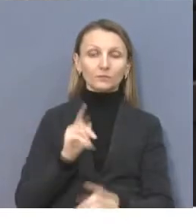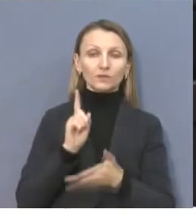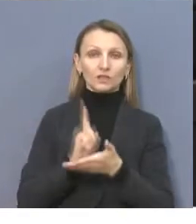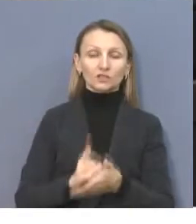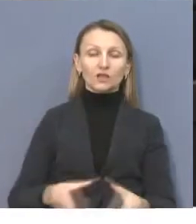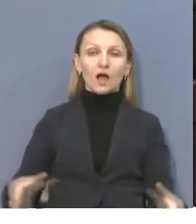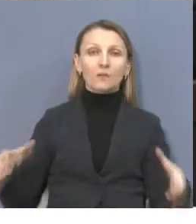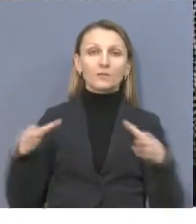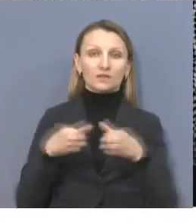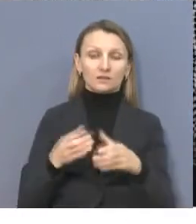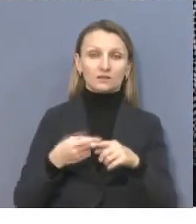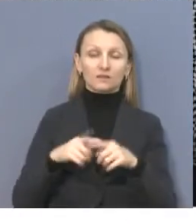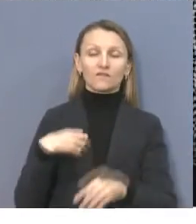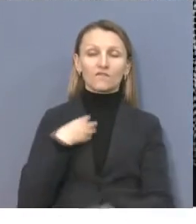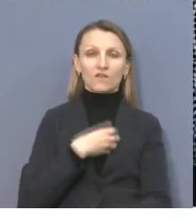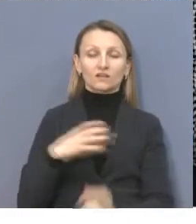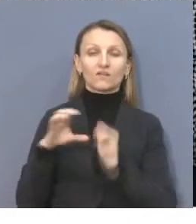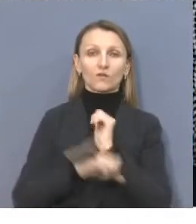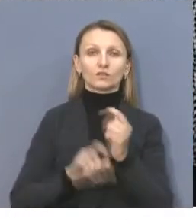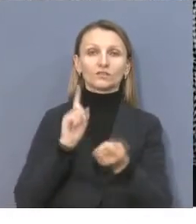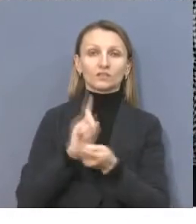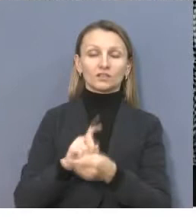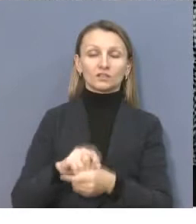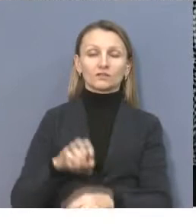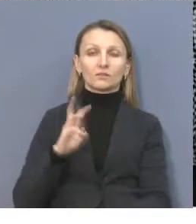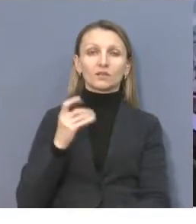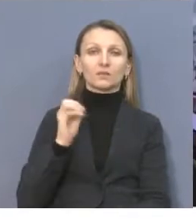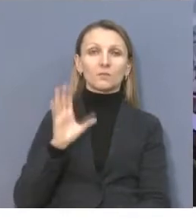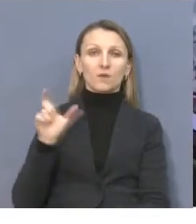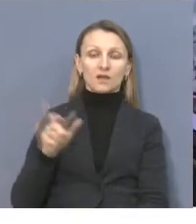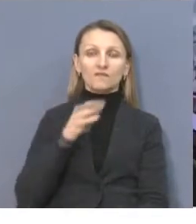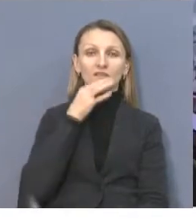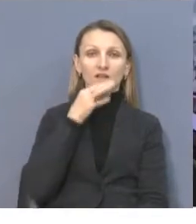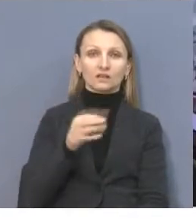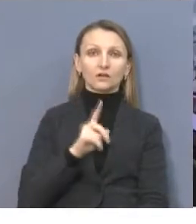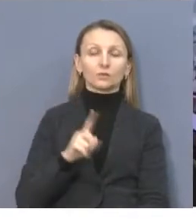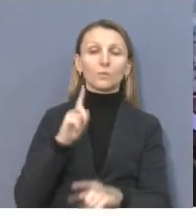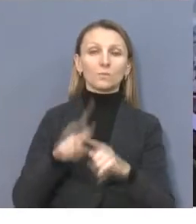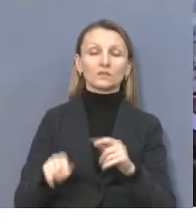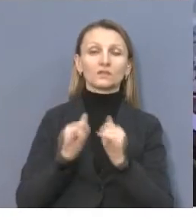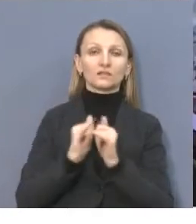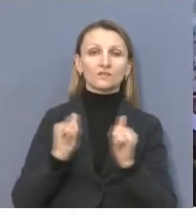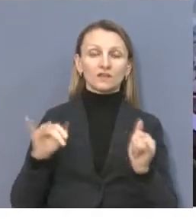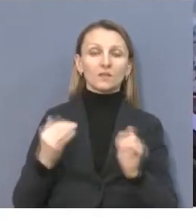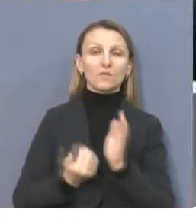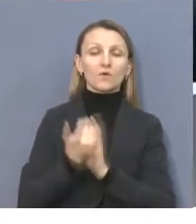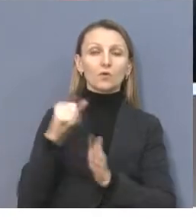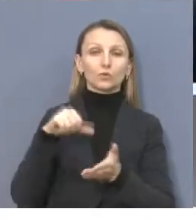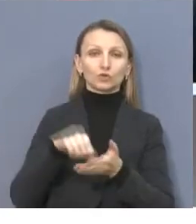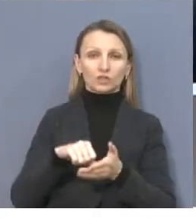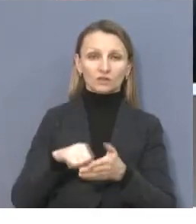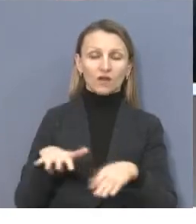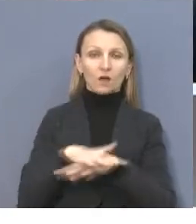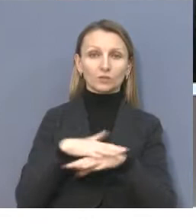это очень важно завершение встречи armed пожаров отметил заметную динамику развития и повышение участия институтов